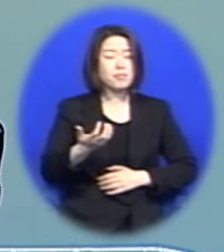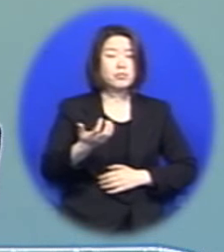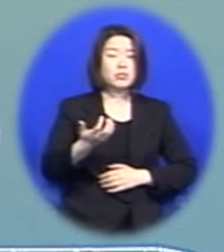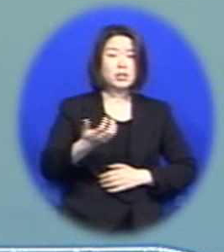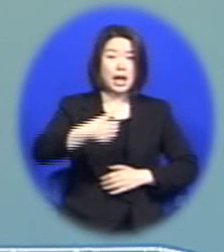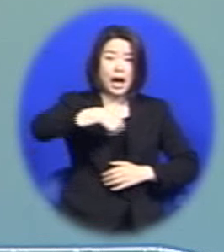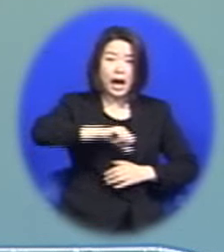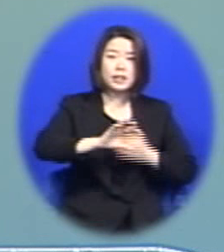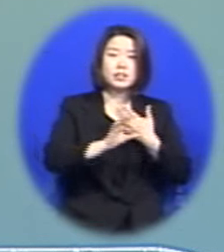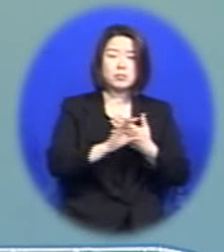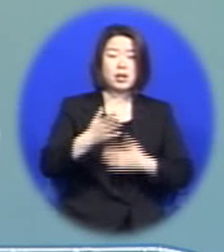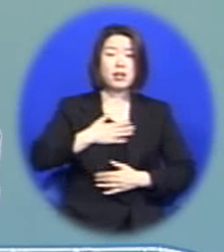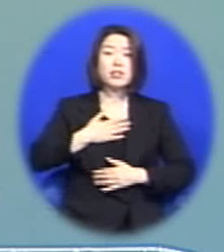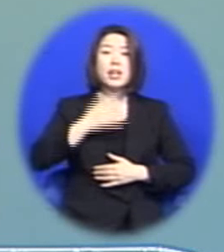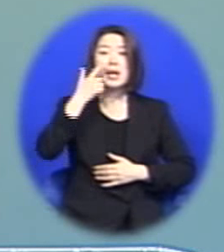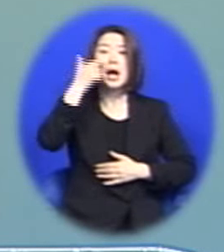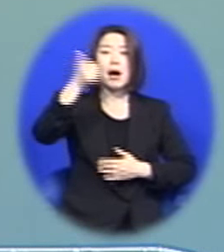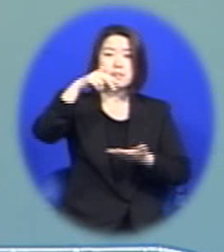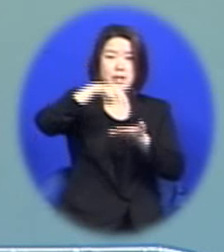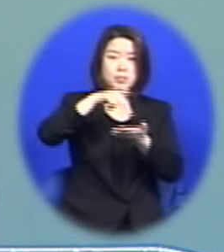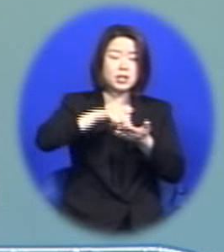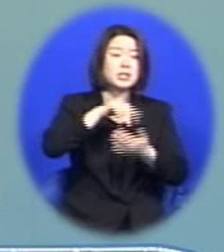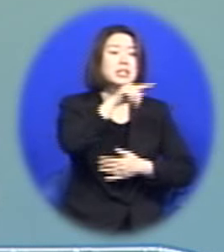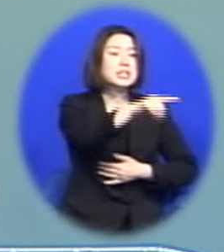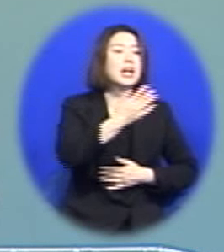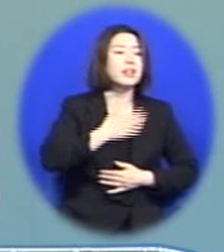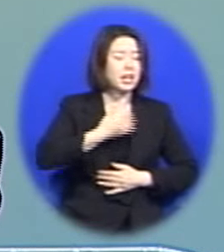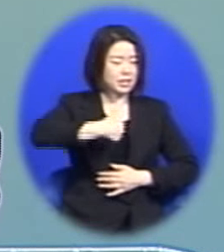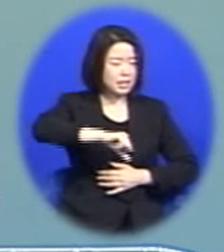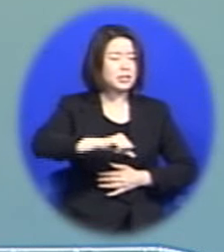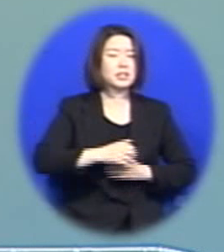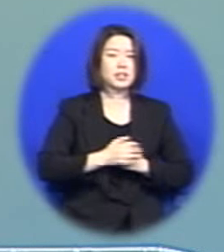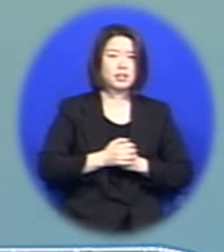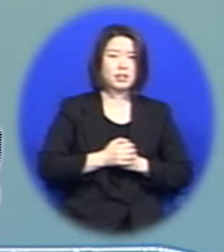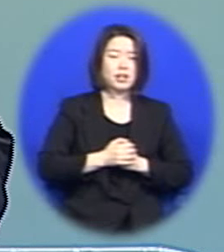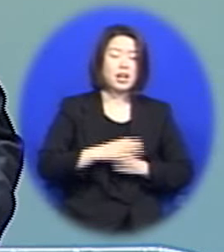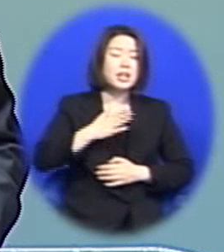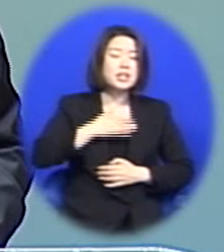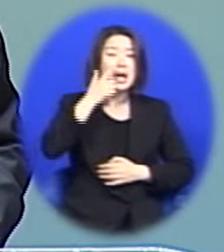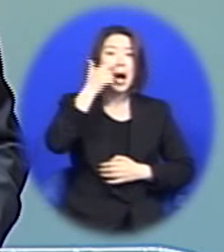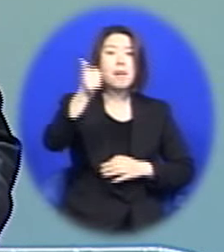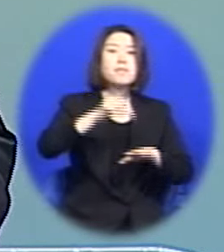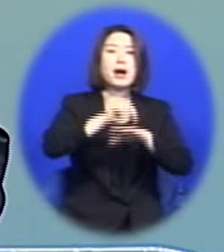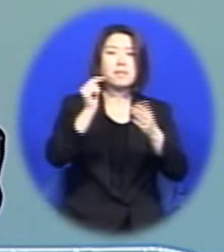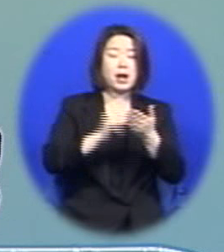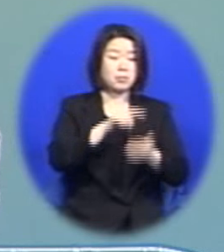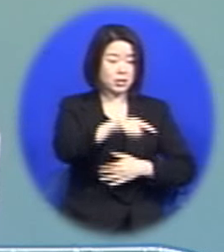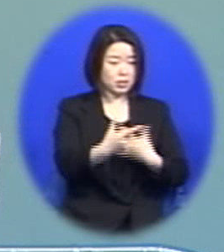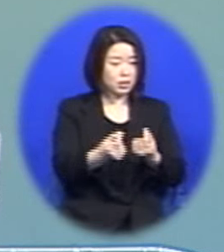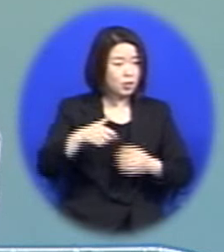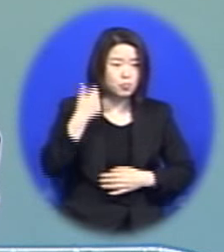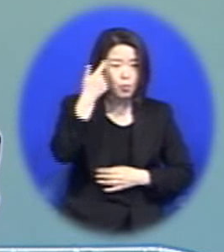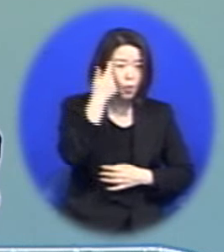앱이 한테는 니가 그런 자식이 란마 되요 이 애비 마음을 그렇게도 모르겠는걸